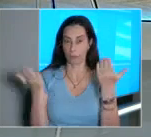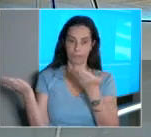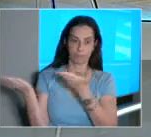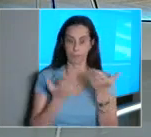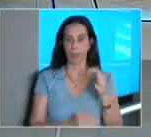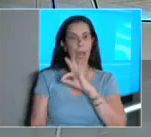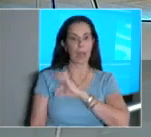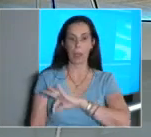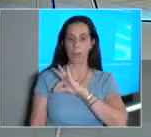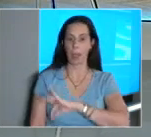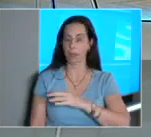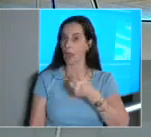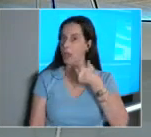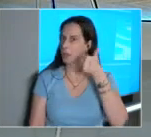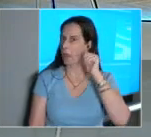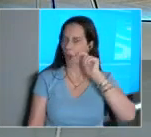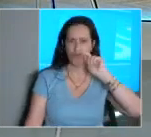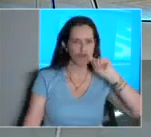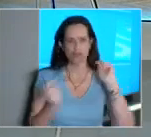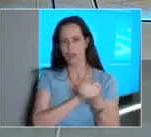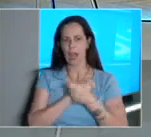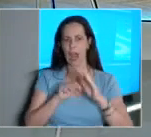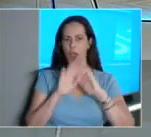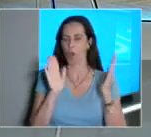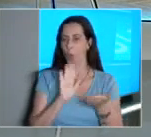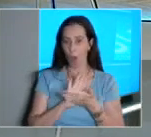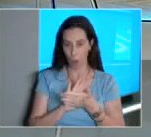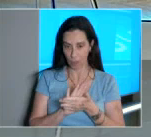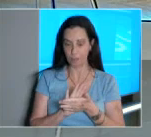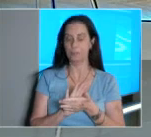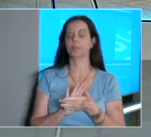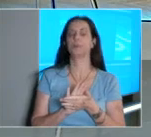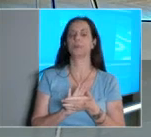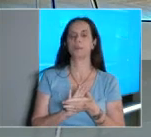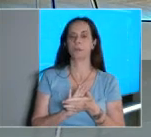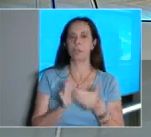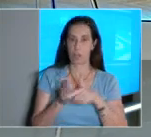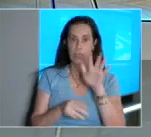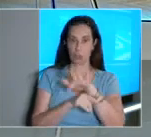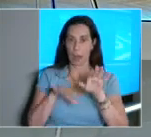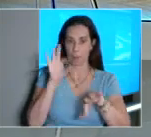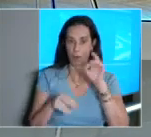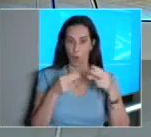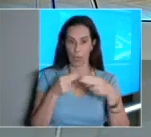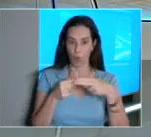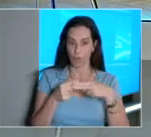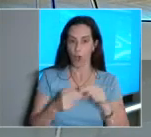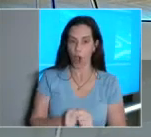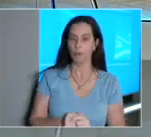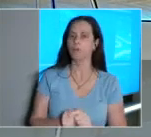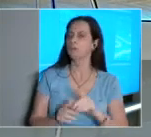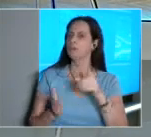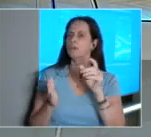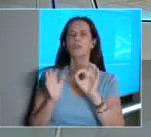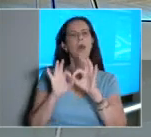לא, אביגדור ליברמן אתמול שינה את כללי המשחק במערכת הבחירות הקרובה שתבוא אלינו באמצע ספטמבר.